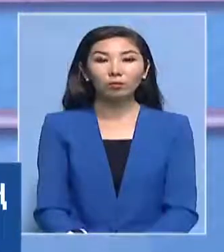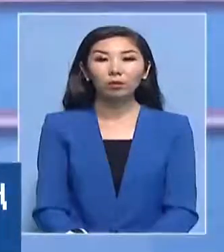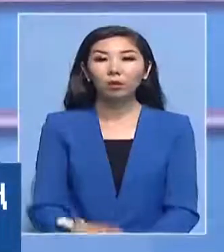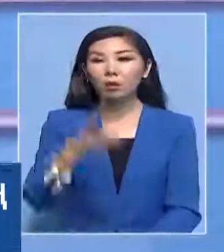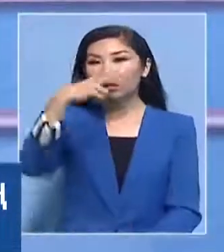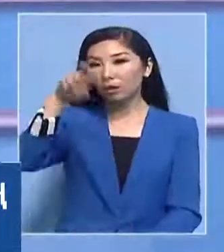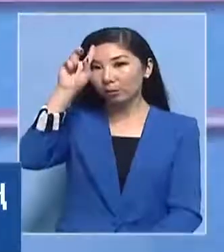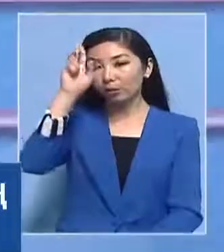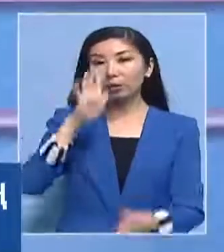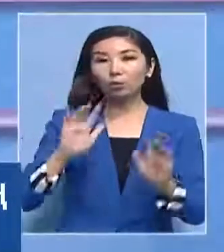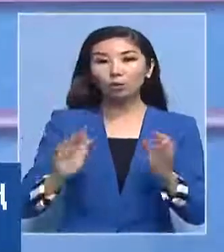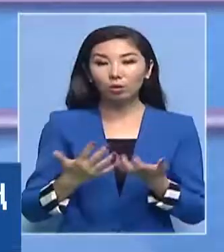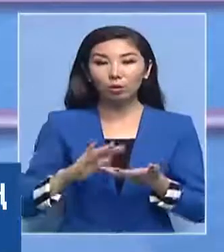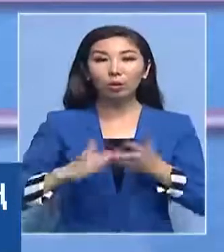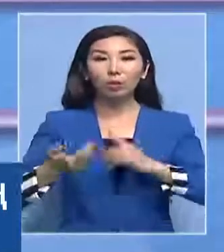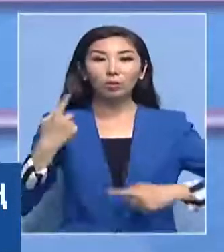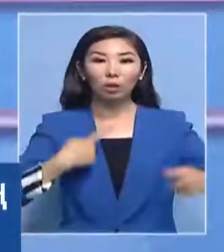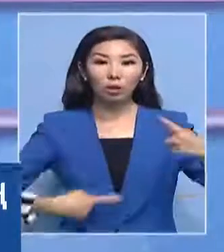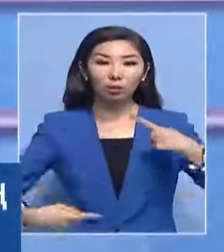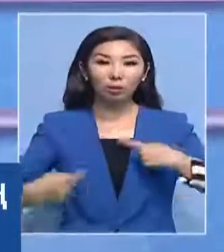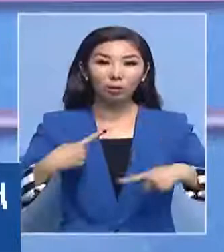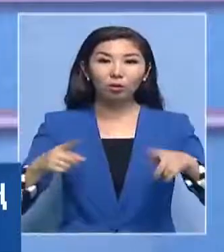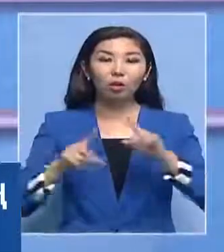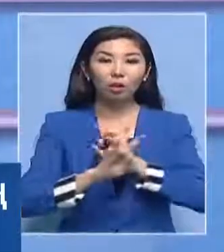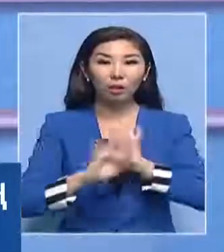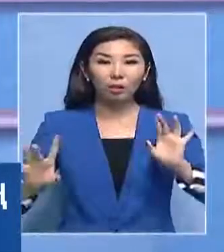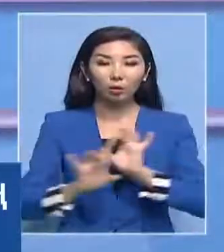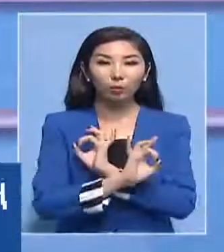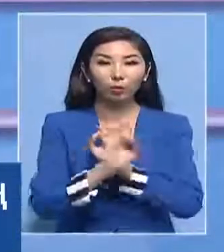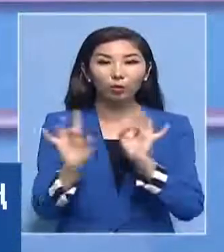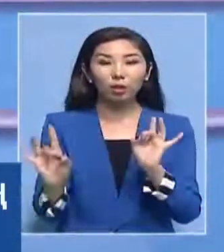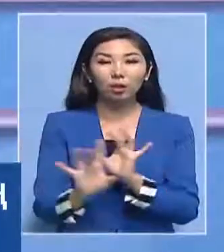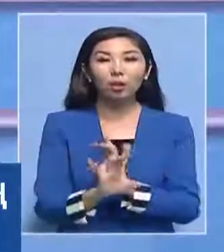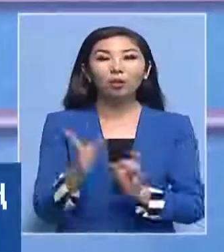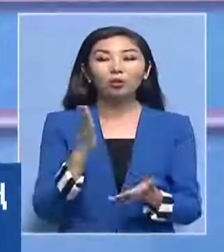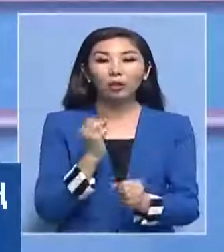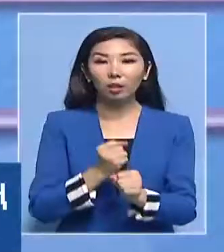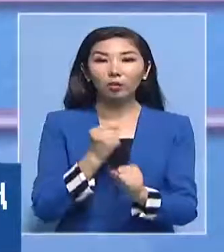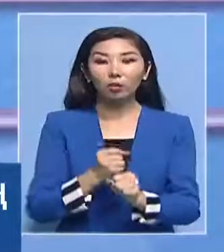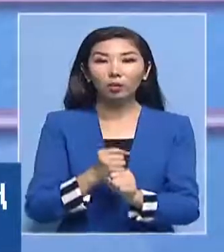еліміздегі жаңағы төтенше жағдайға қайтып оралғым келіп отыр. Сол кезде жаңағы осы атқару